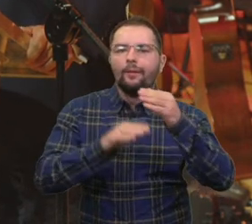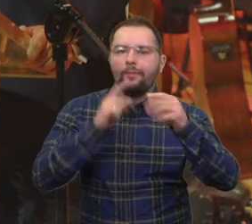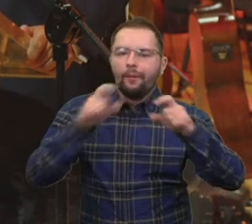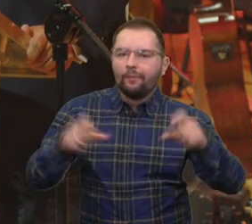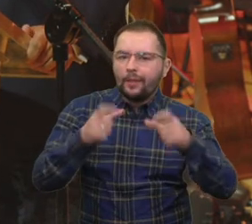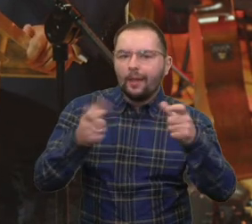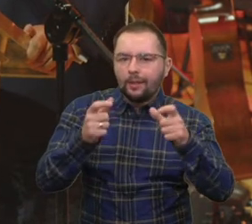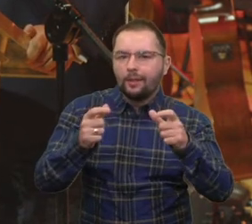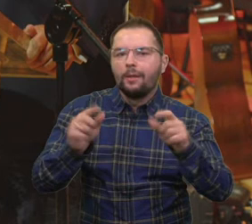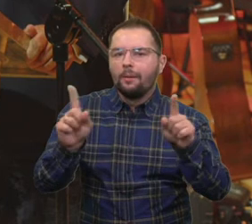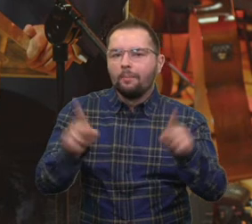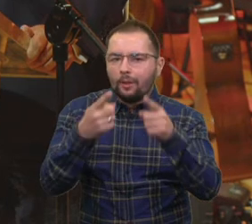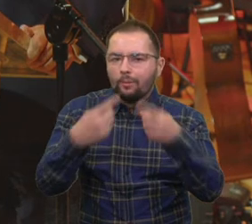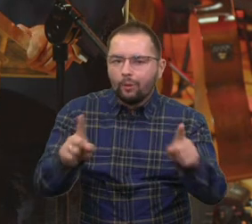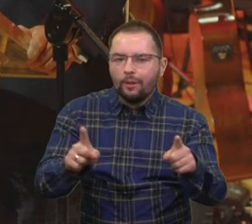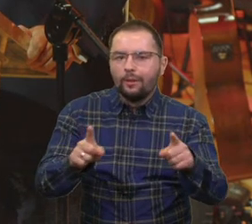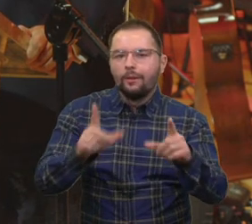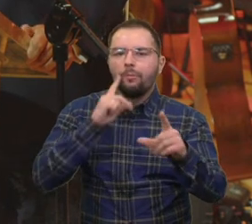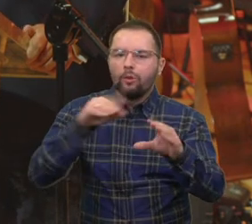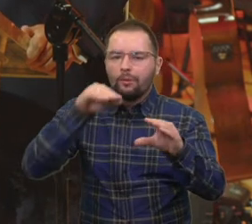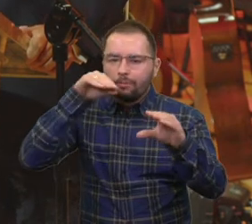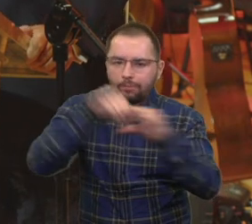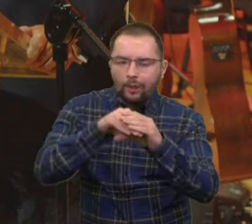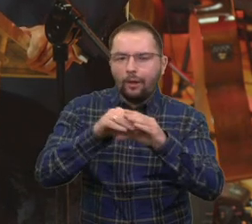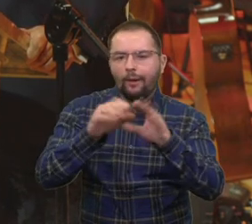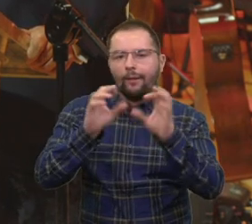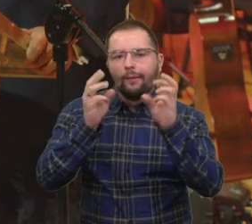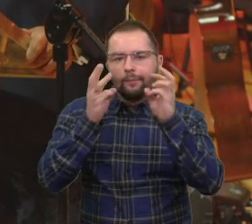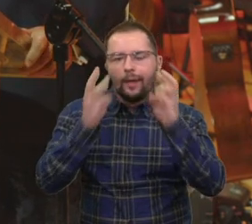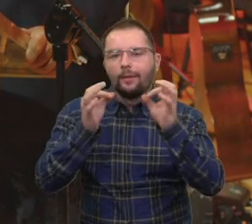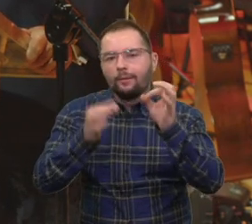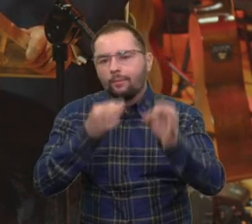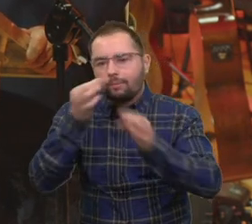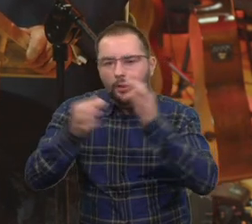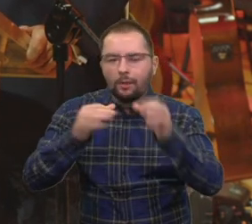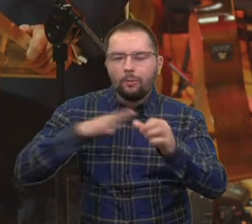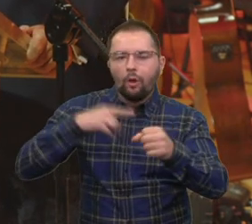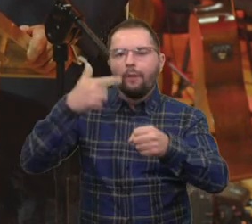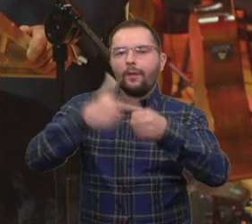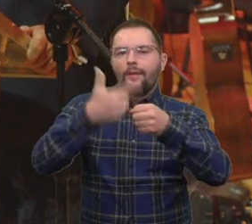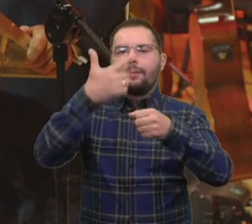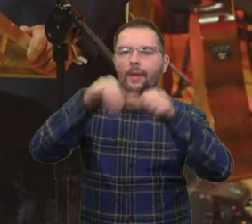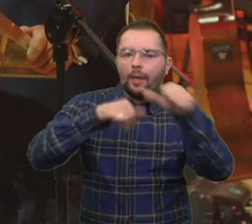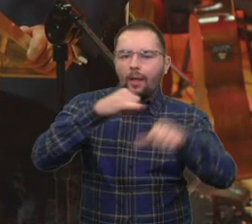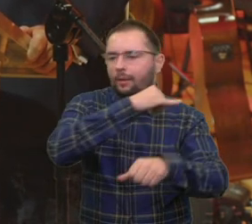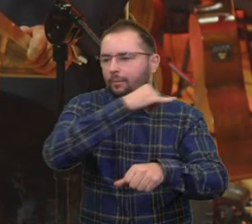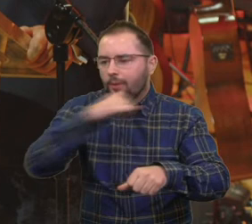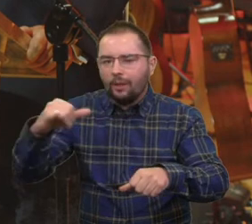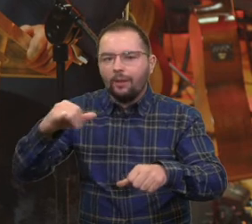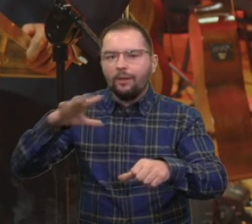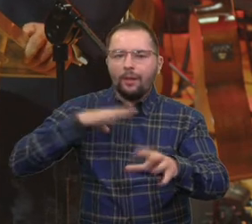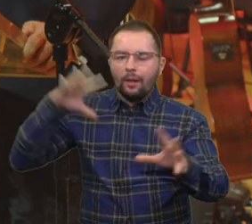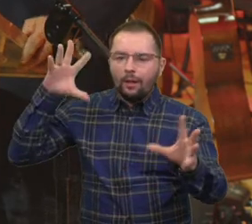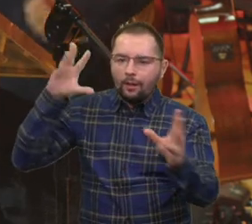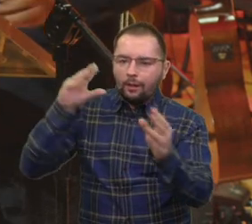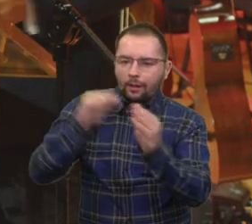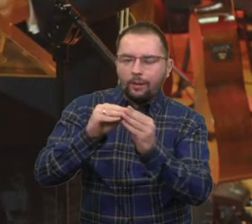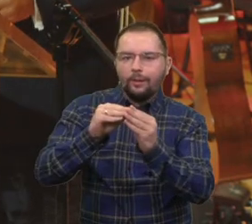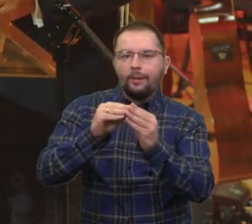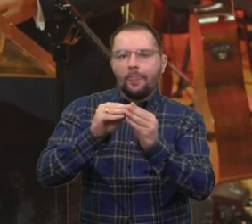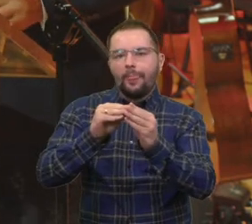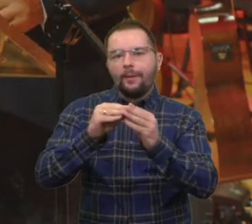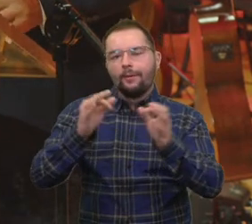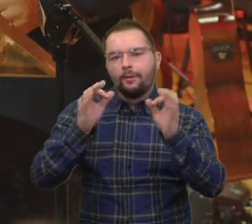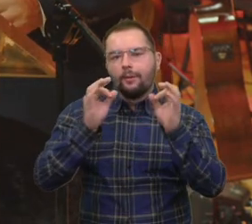o zagłębienie się w filmową opowieść o tym, jak to było przez te 25 lat, snutą przez byłych marszałków